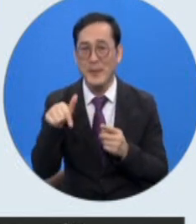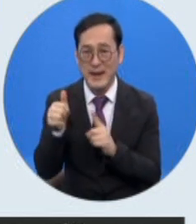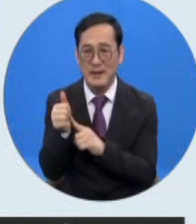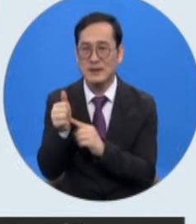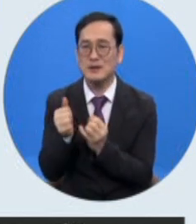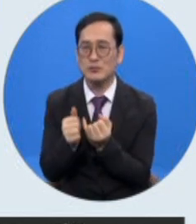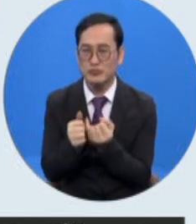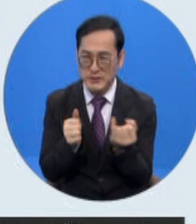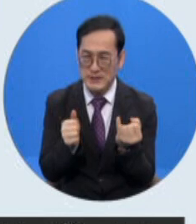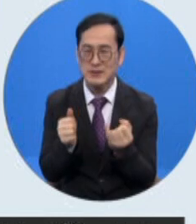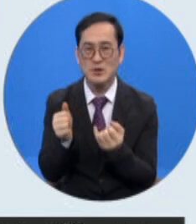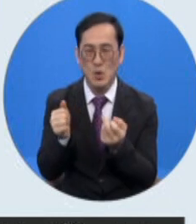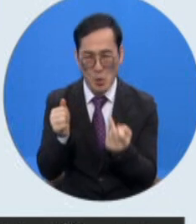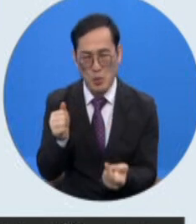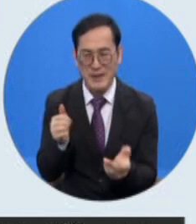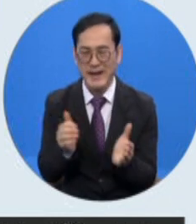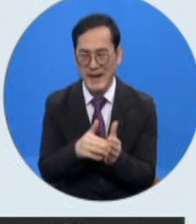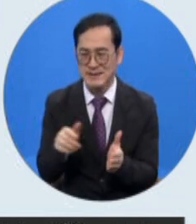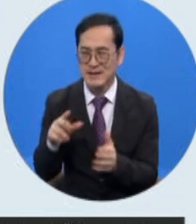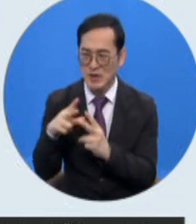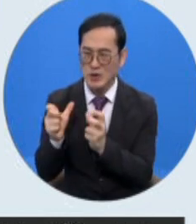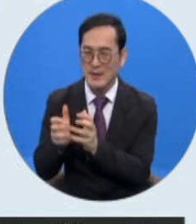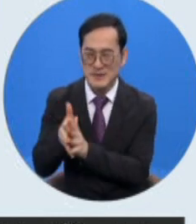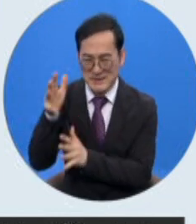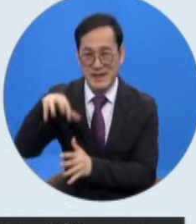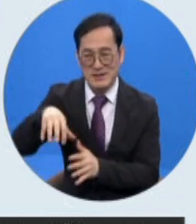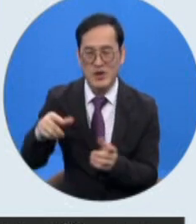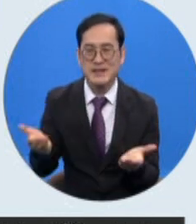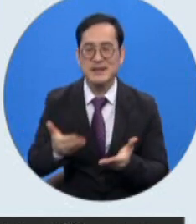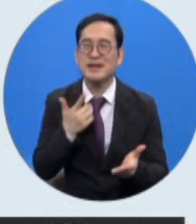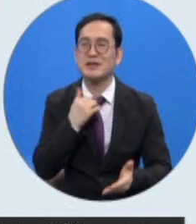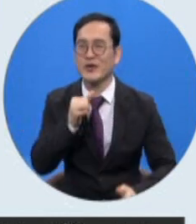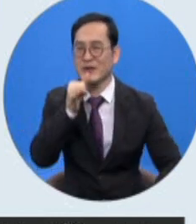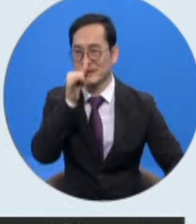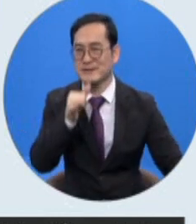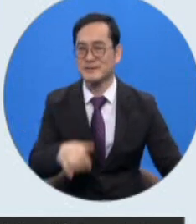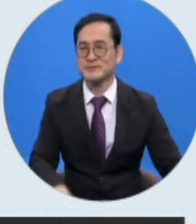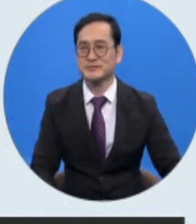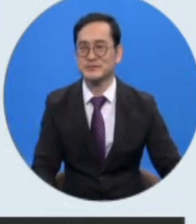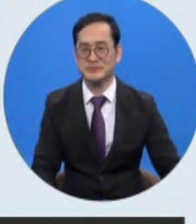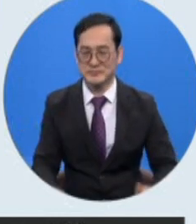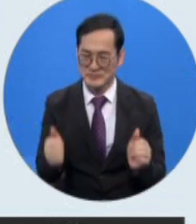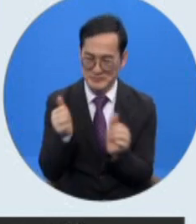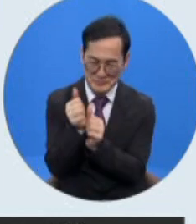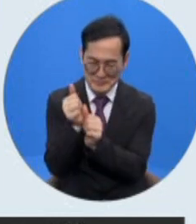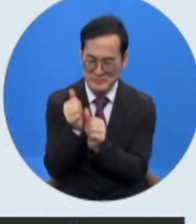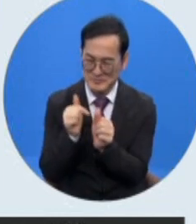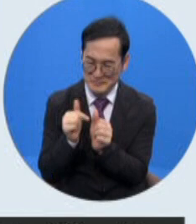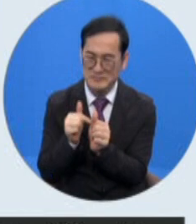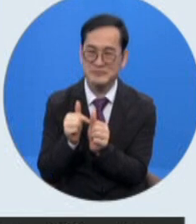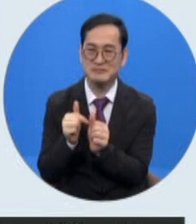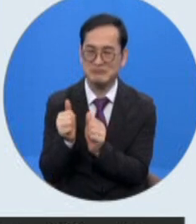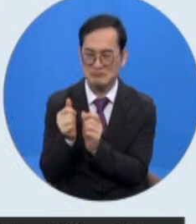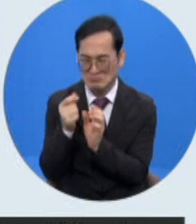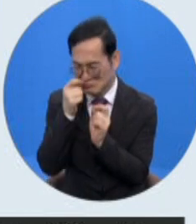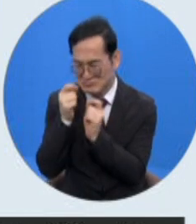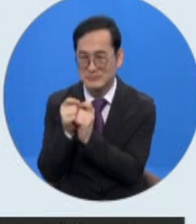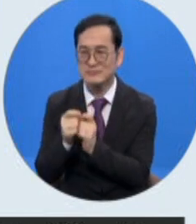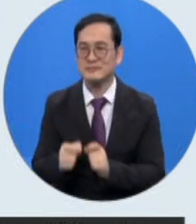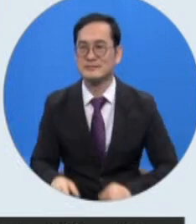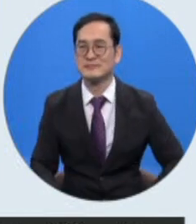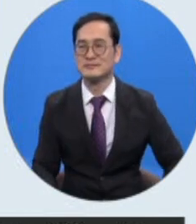있다. 저 백종선 씨의 지인이 휴대전화를 가져갔다라는 원희룡 현재 본부장이죠. 본부장의 주장인 겁니다.